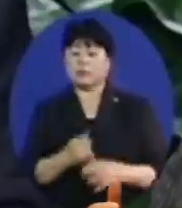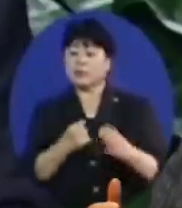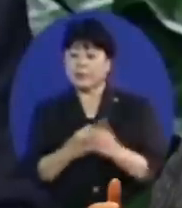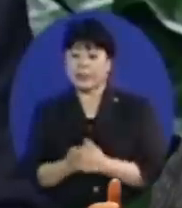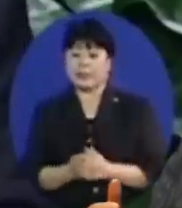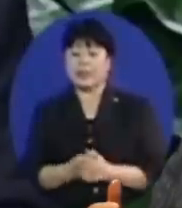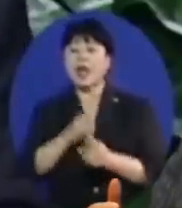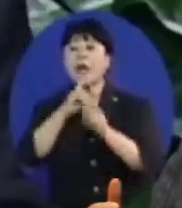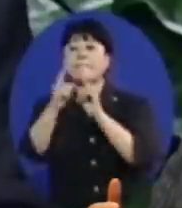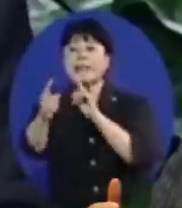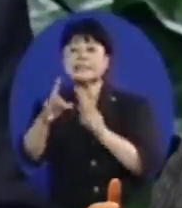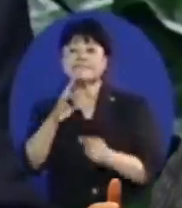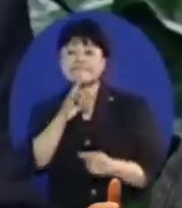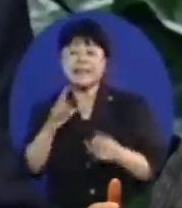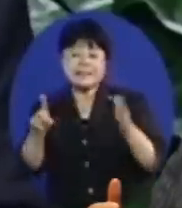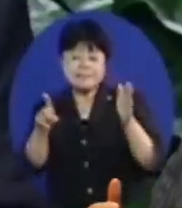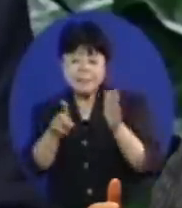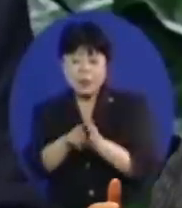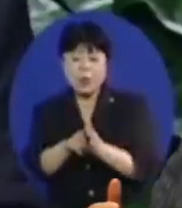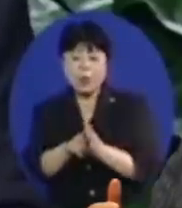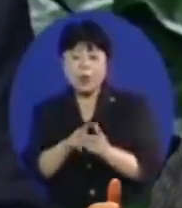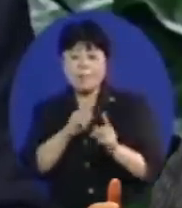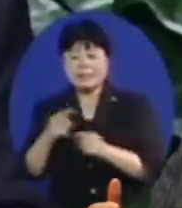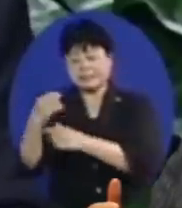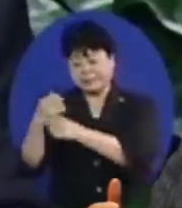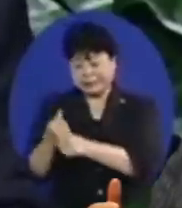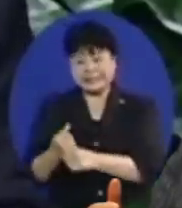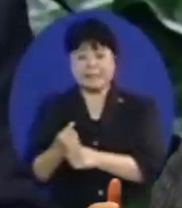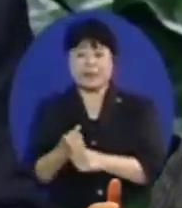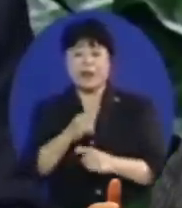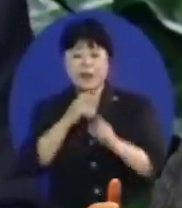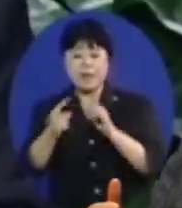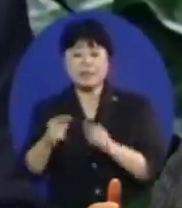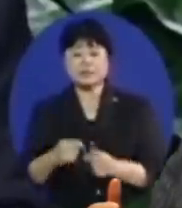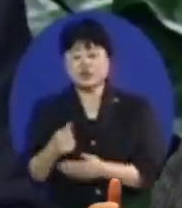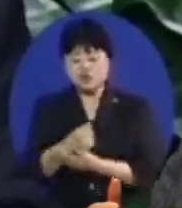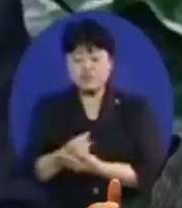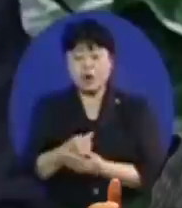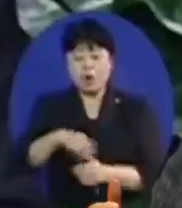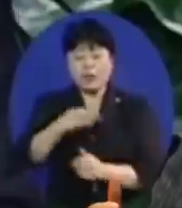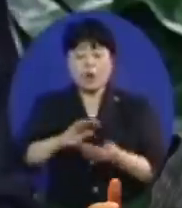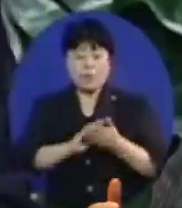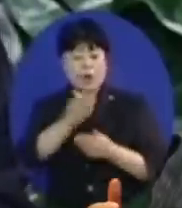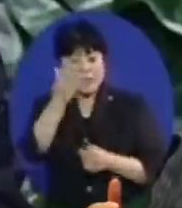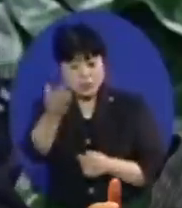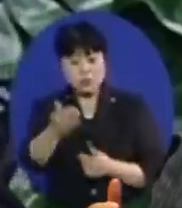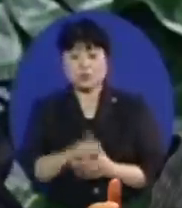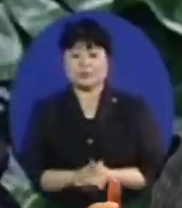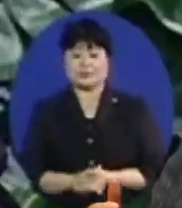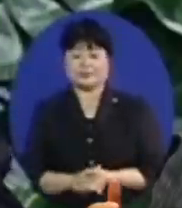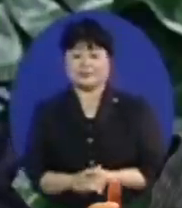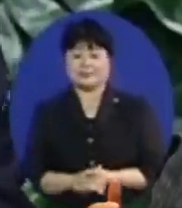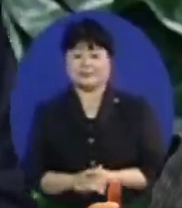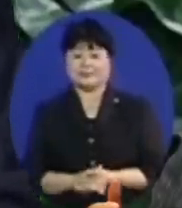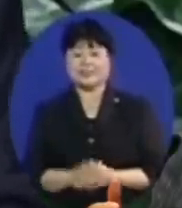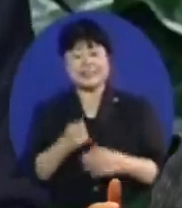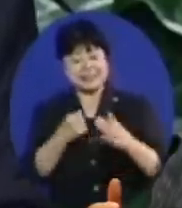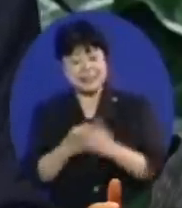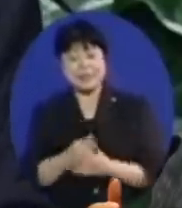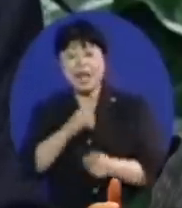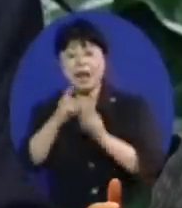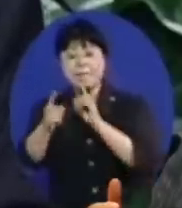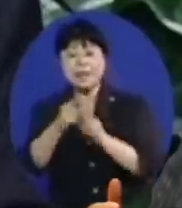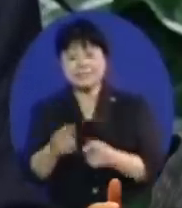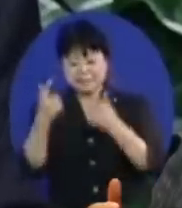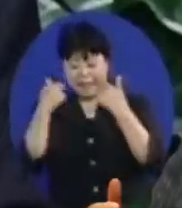때문에 말씀만 믿으시고 말씀에 의지하면 말씀이 우리의 운명과 환경을 변화시키는 것입니다. 이러므로 말씀을